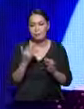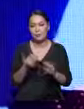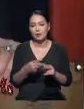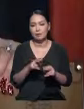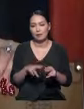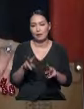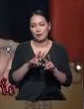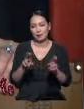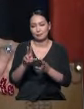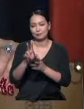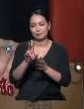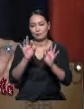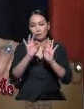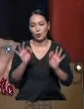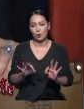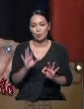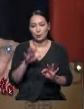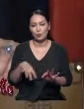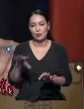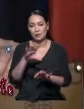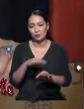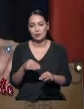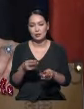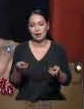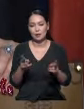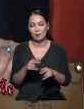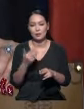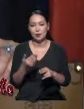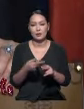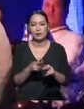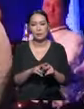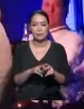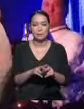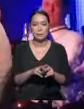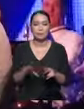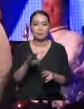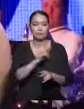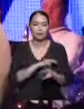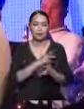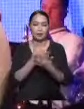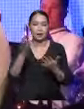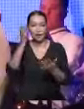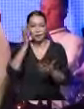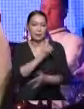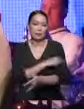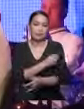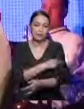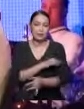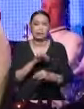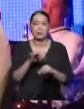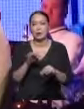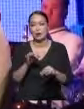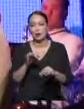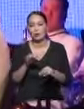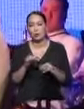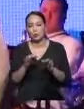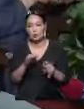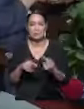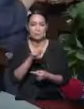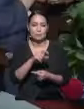примером. Сегодня женщины региона достигли высоких результатов во всех сферах – образовании, медицине, правосудии, правопорядке, бизнесе и